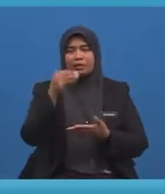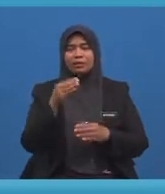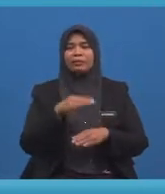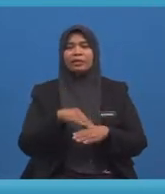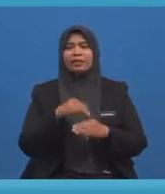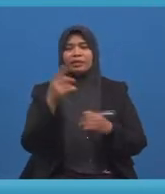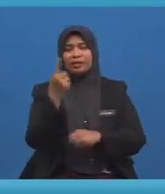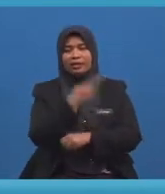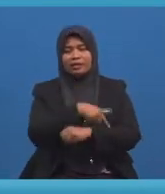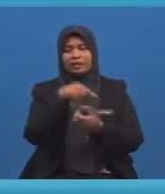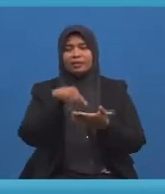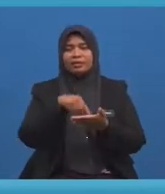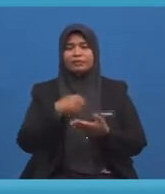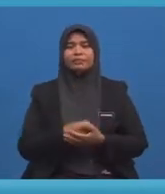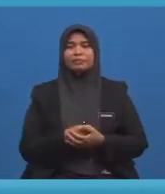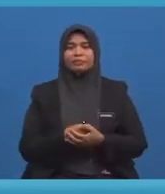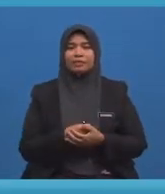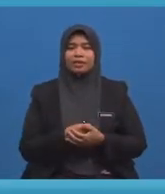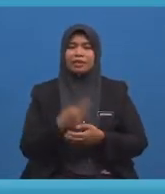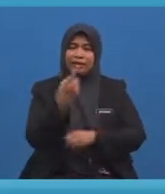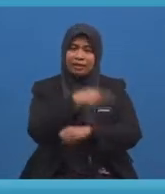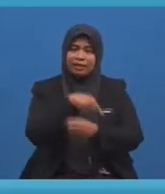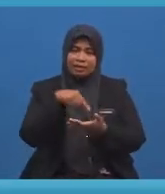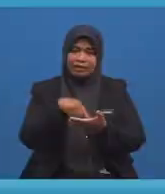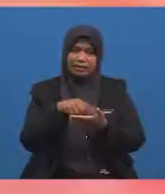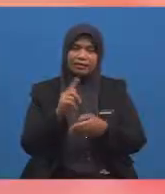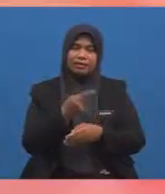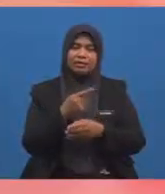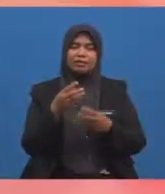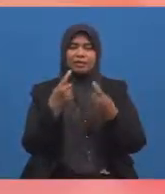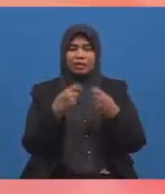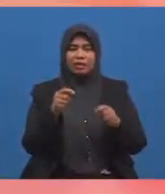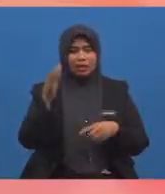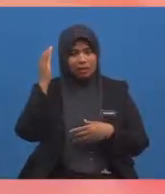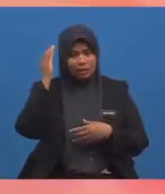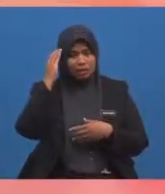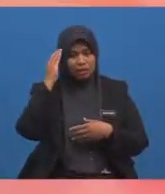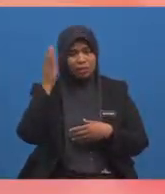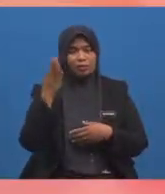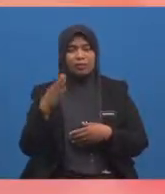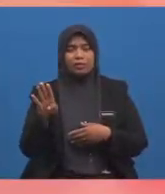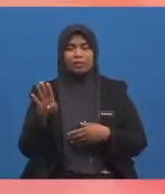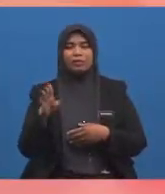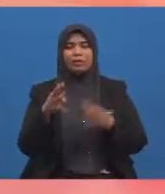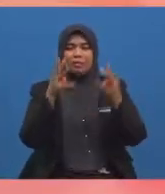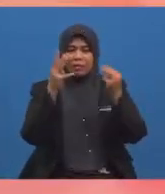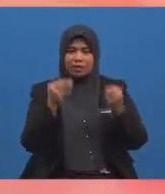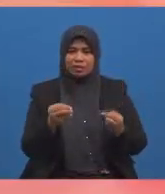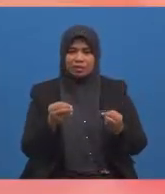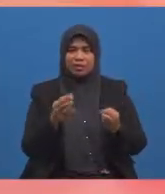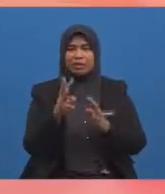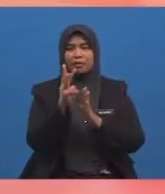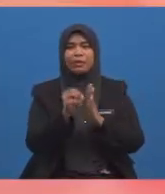pembelajaran pada hari ini. Hari ini, kita telah mengetahui bahawa